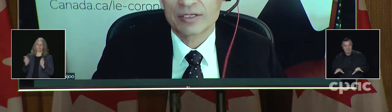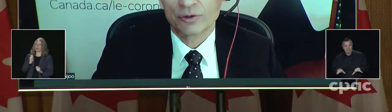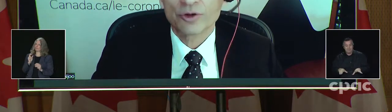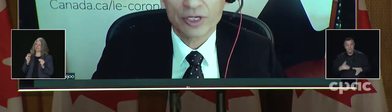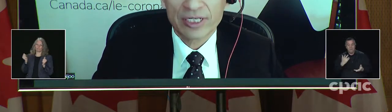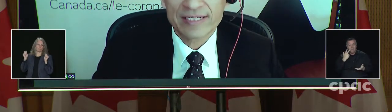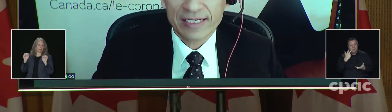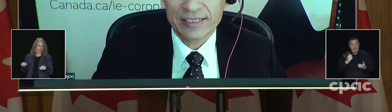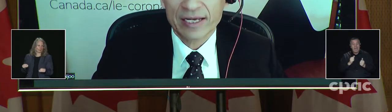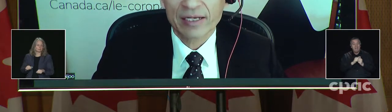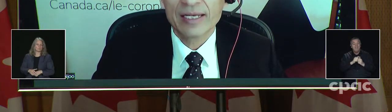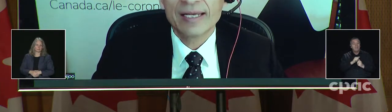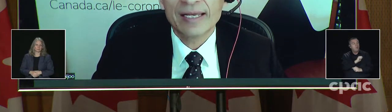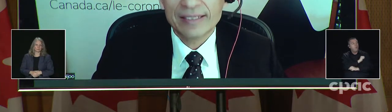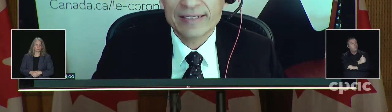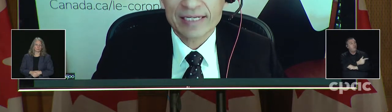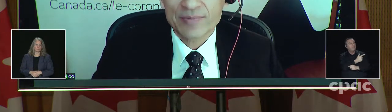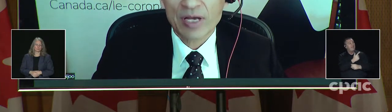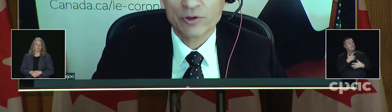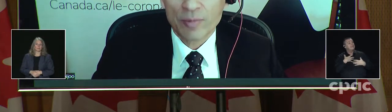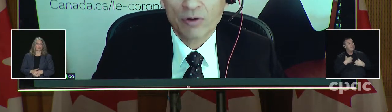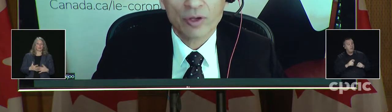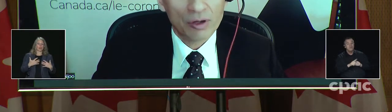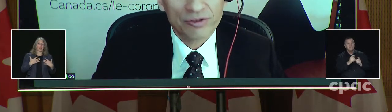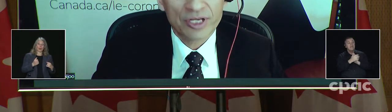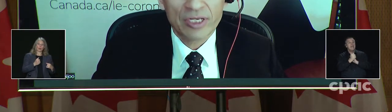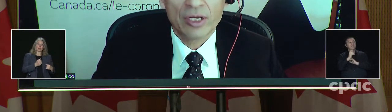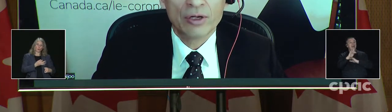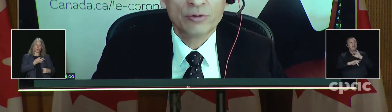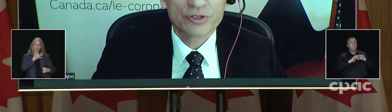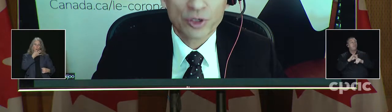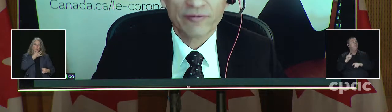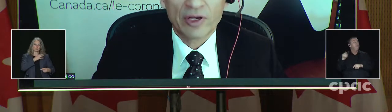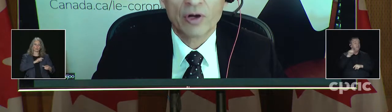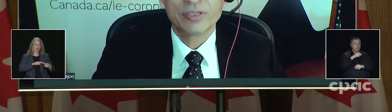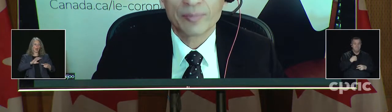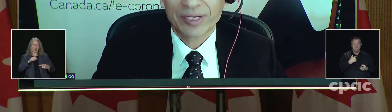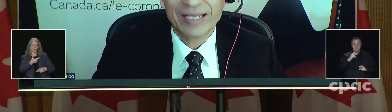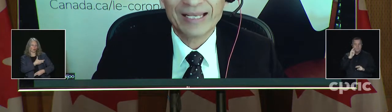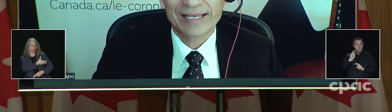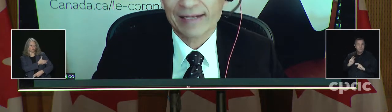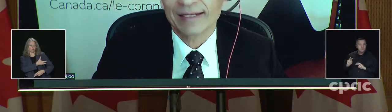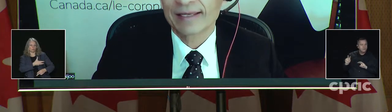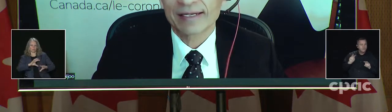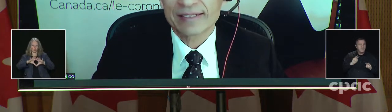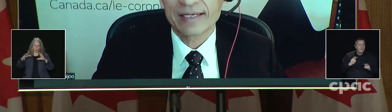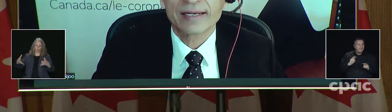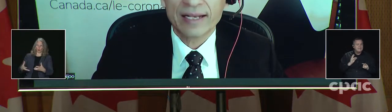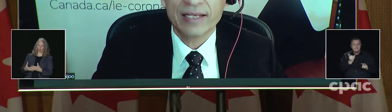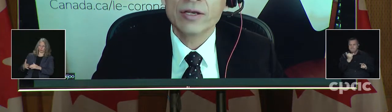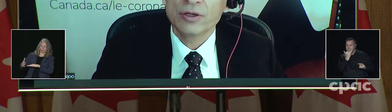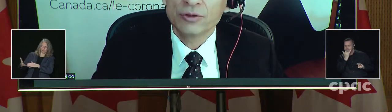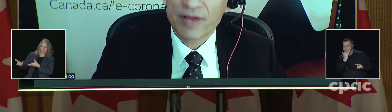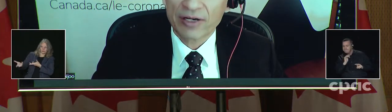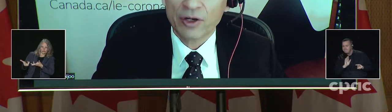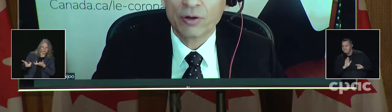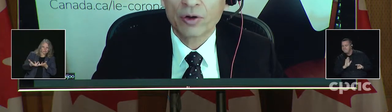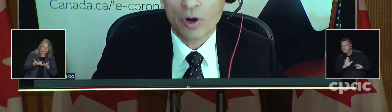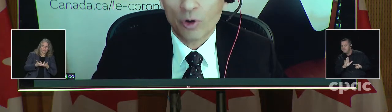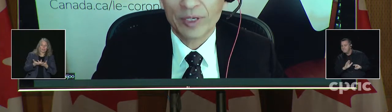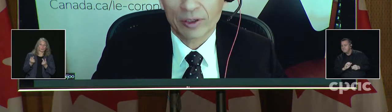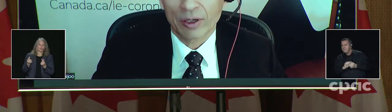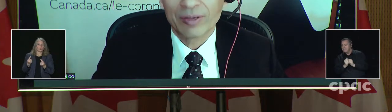les autorités sanitaires et des experts du monde entier, nous surveillons de près les caractéristiques clés du